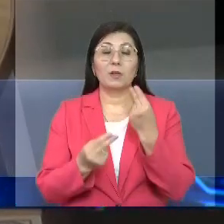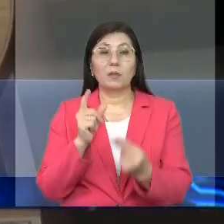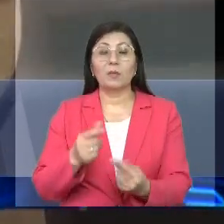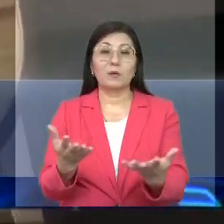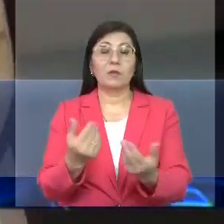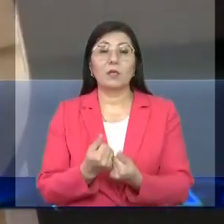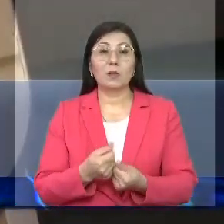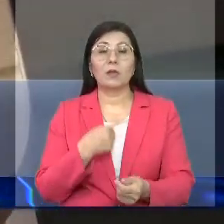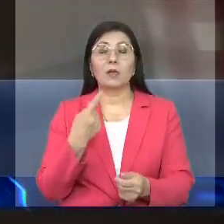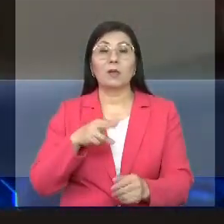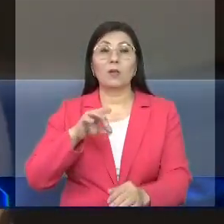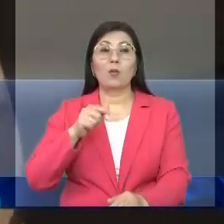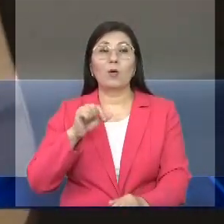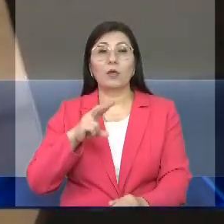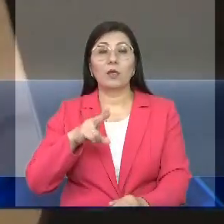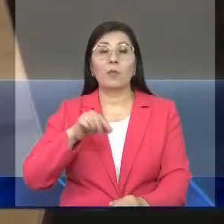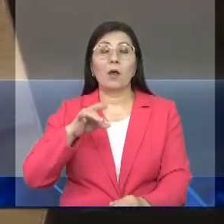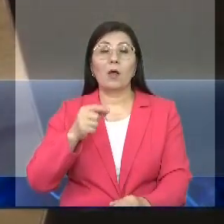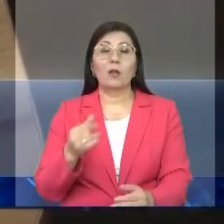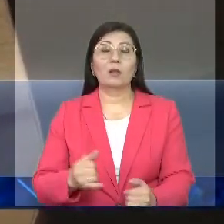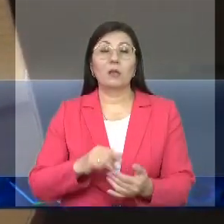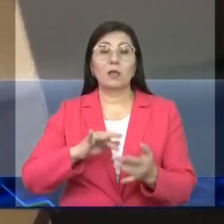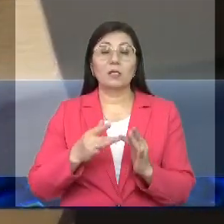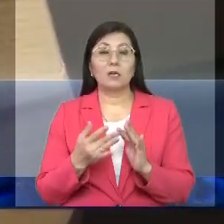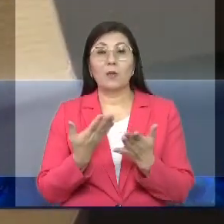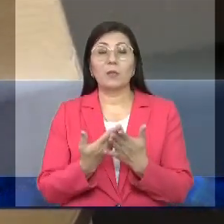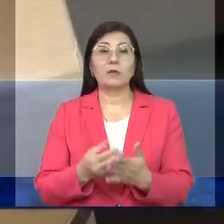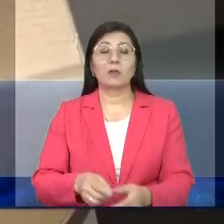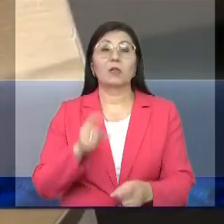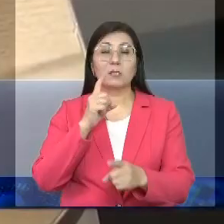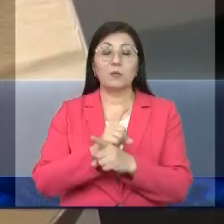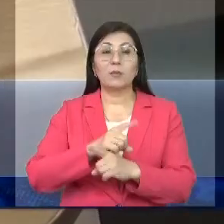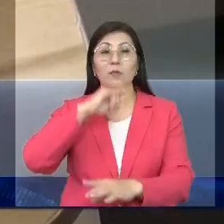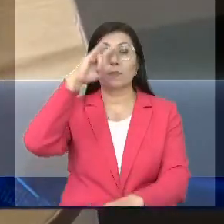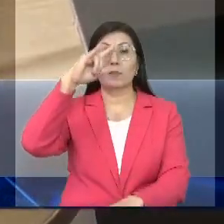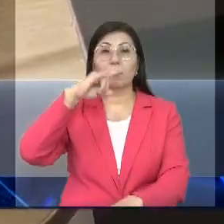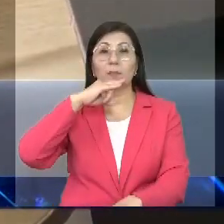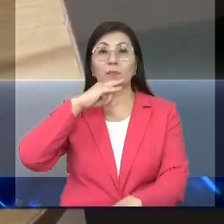получали разовый логин и пароль для сайтов, запрещенных на территории Казахстана.